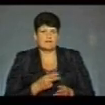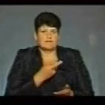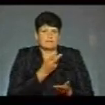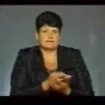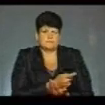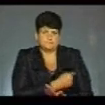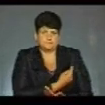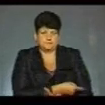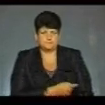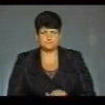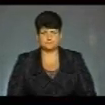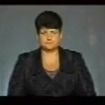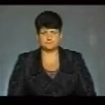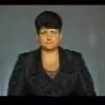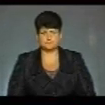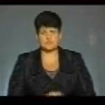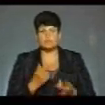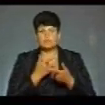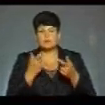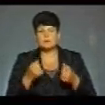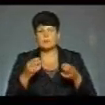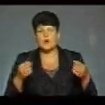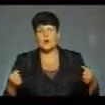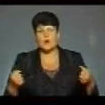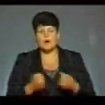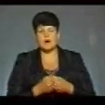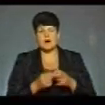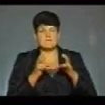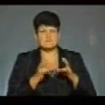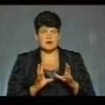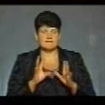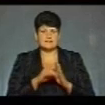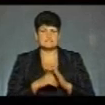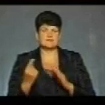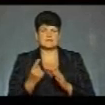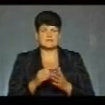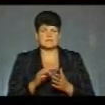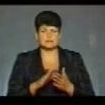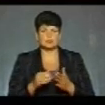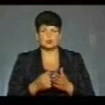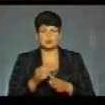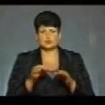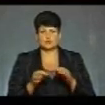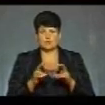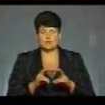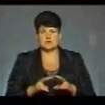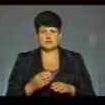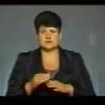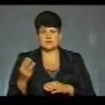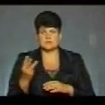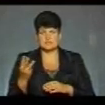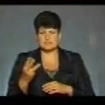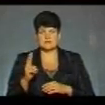закладу. Інформацію про аварію, каже Андрій Василик, поліцейські внесли до єдиного реєстру досудових розслідувань за частиною 3